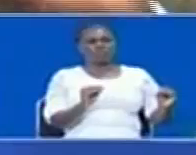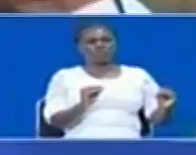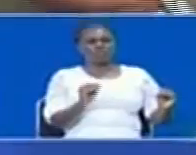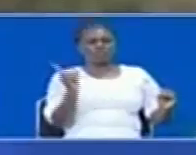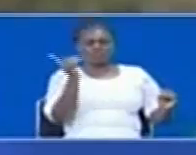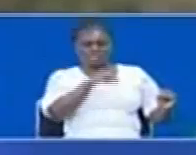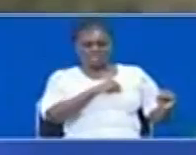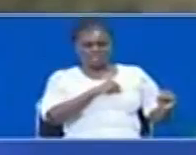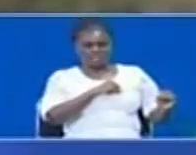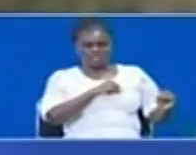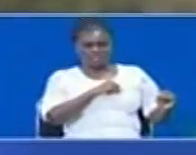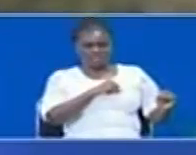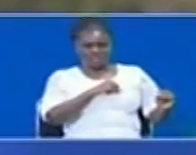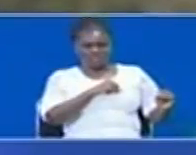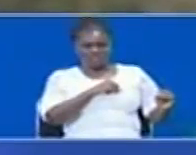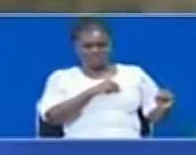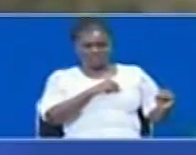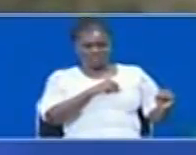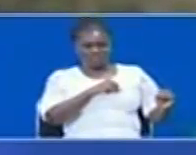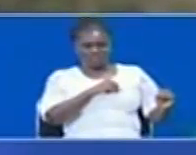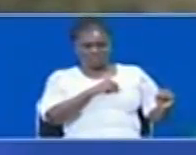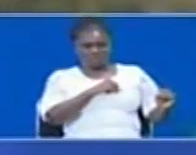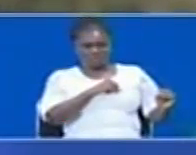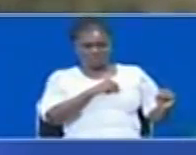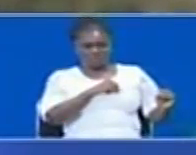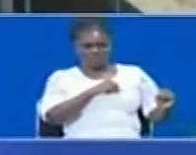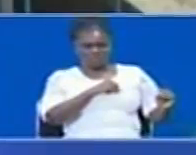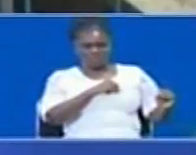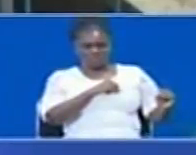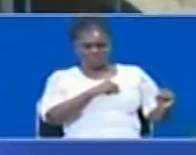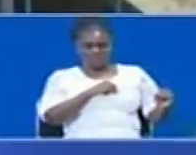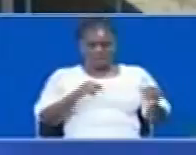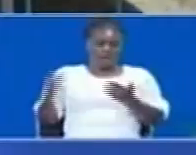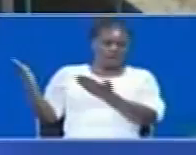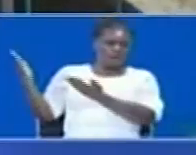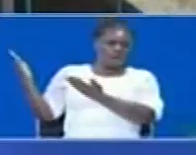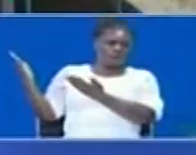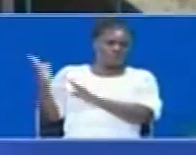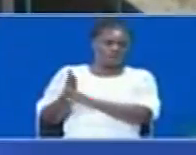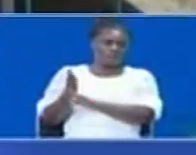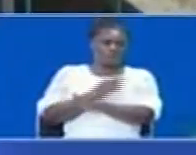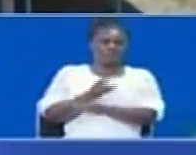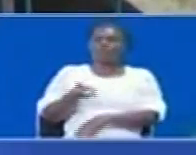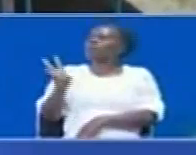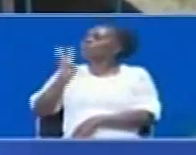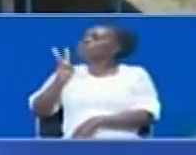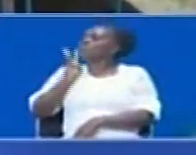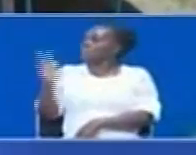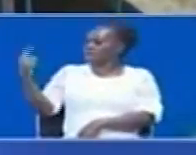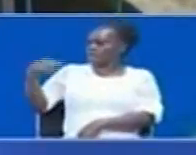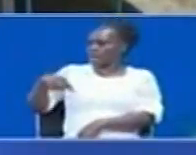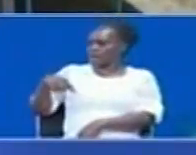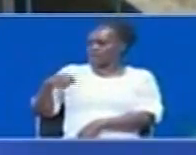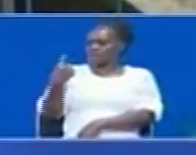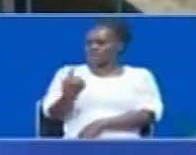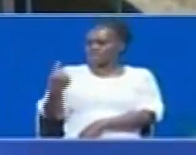and pasture and searching for water. Hapa kabla ya tangi la maji kuwasili, ilibidi kina